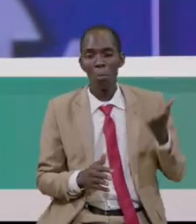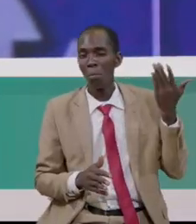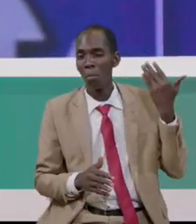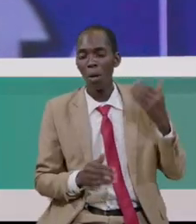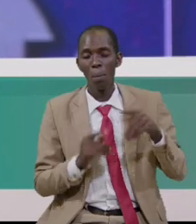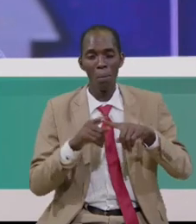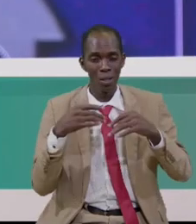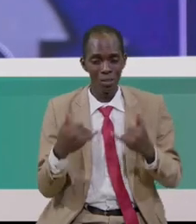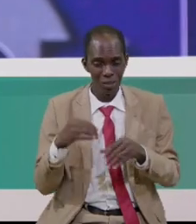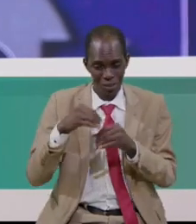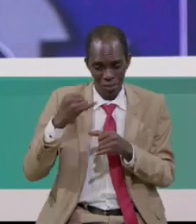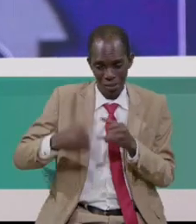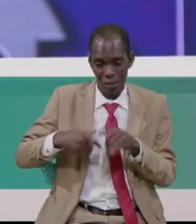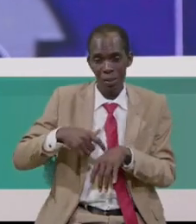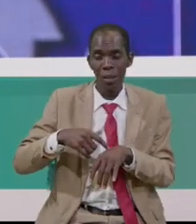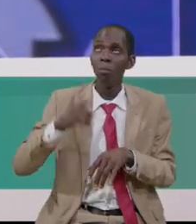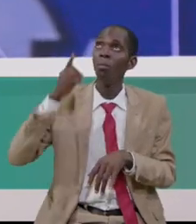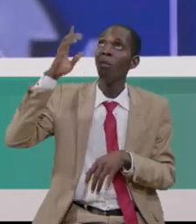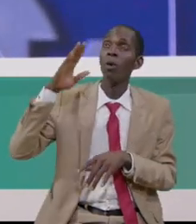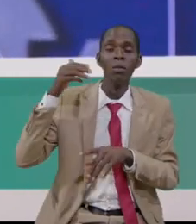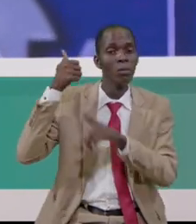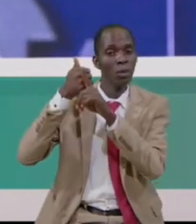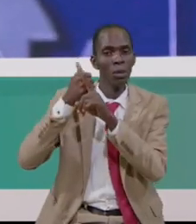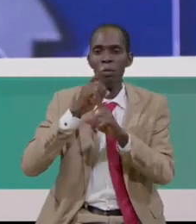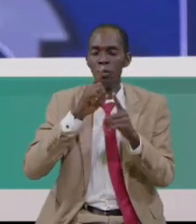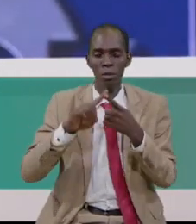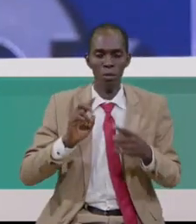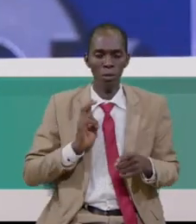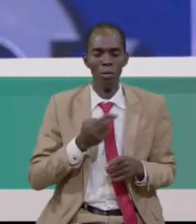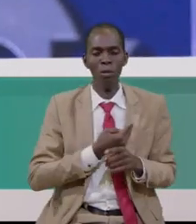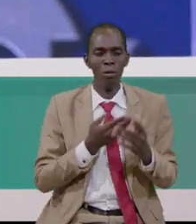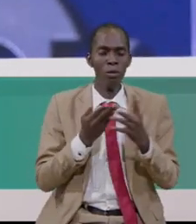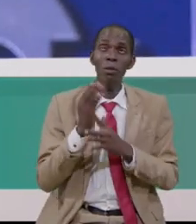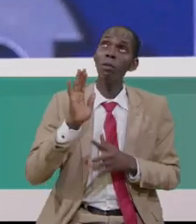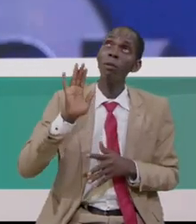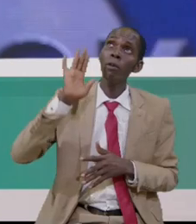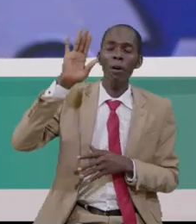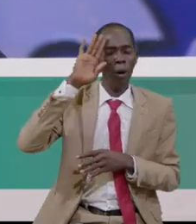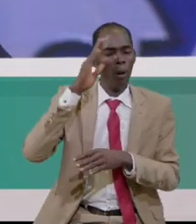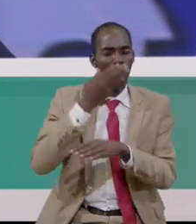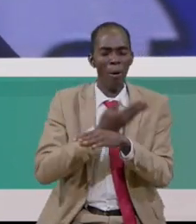a parlé, il nous parle par le Fils qu'il a établi,